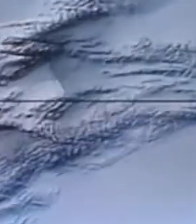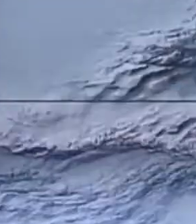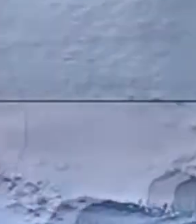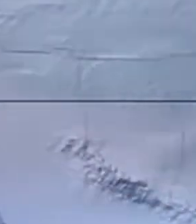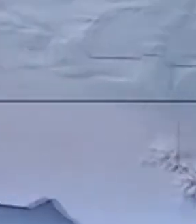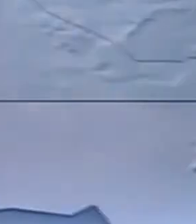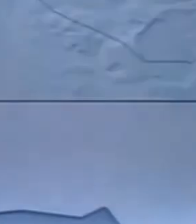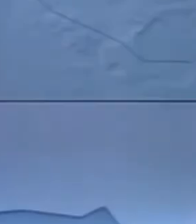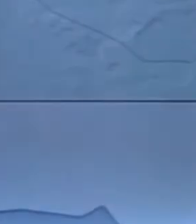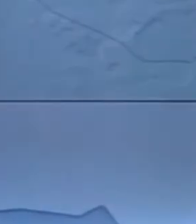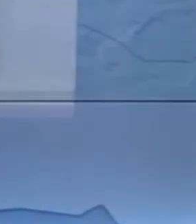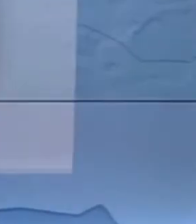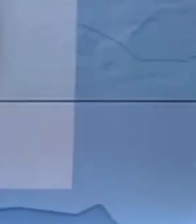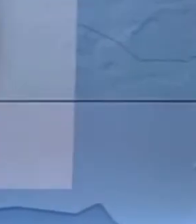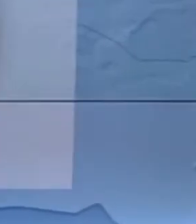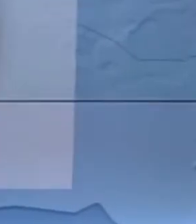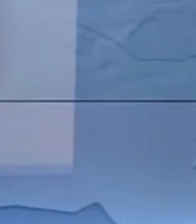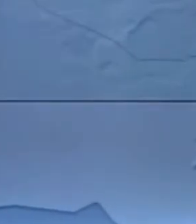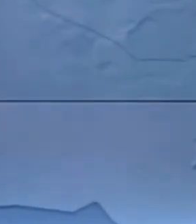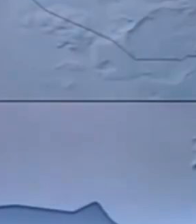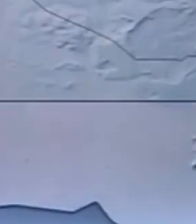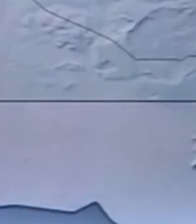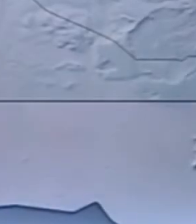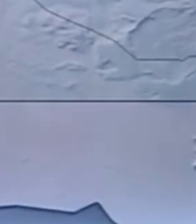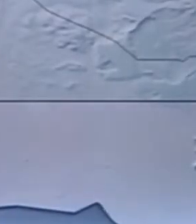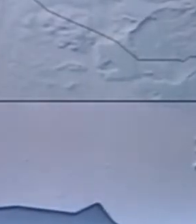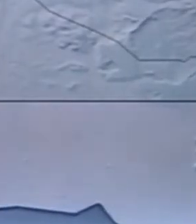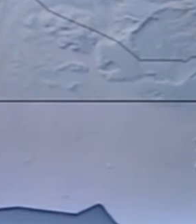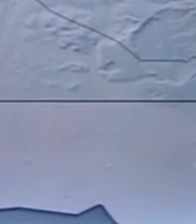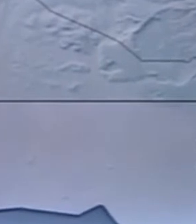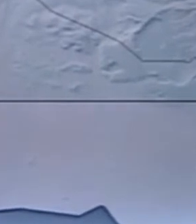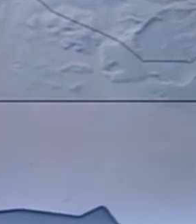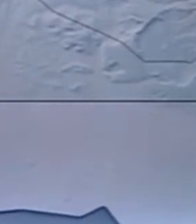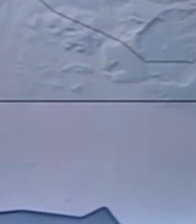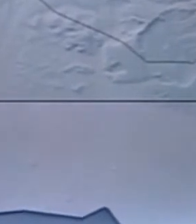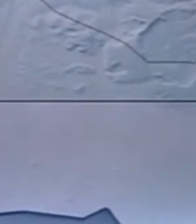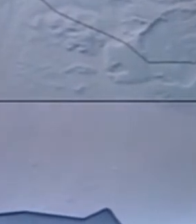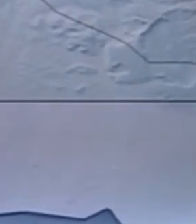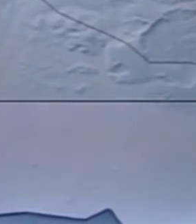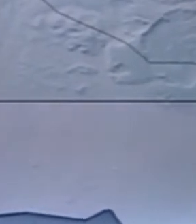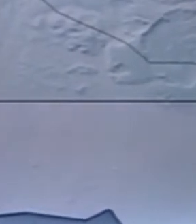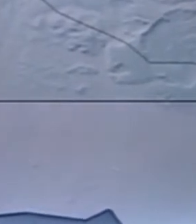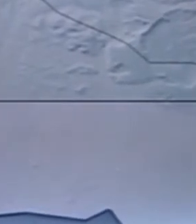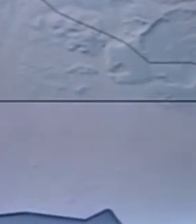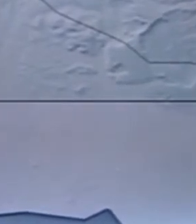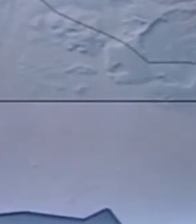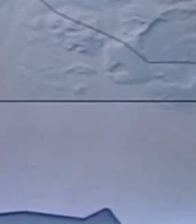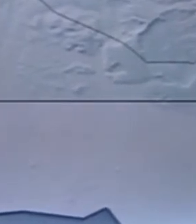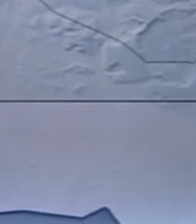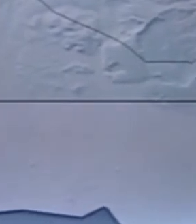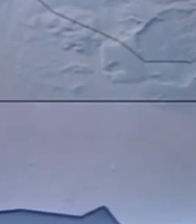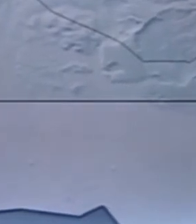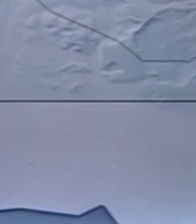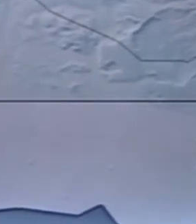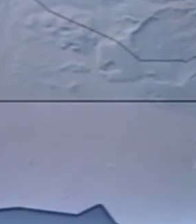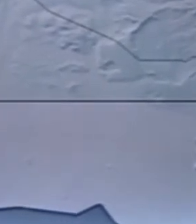бірқатар аймақтарында күн ашық, Оралда, мәселен, сынап бағанасы күндіз 19, түнде 5 градус жылыны көрсетеді. Атырауда күндіз